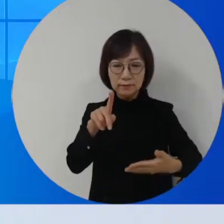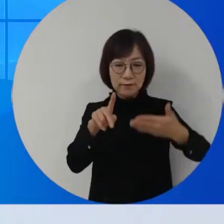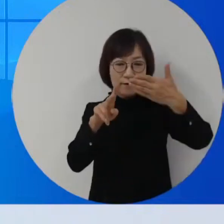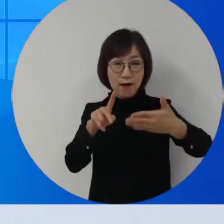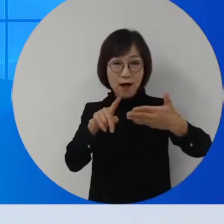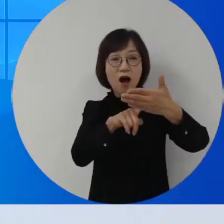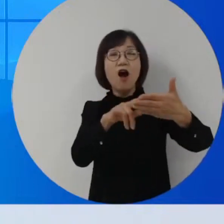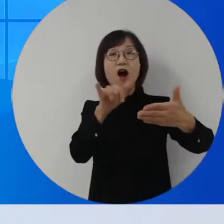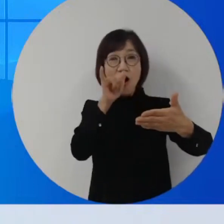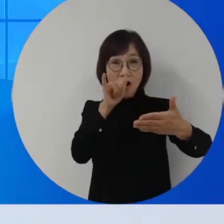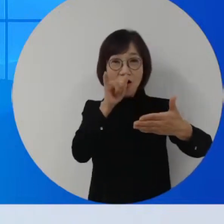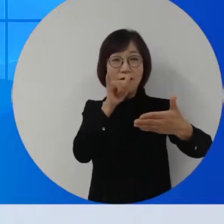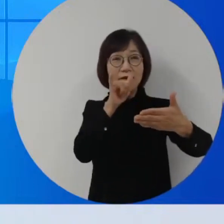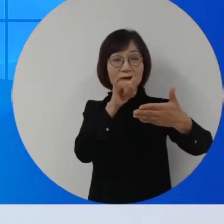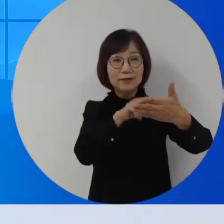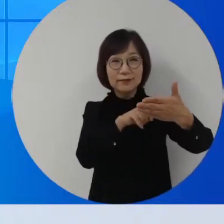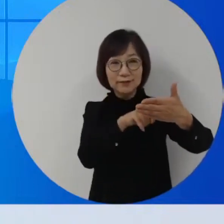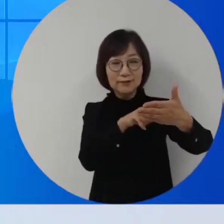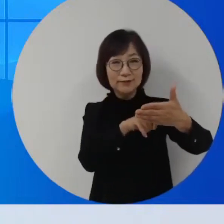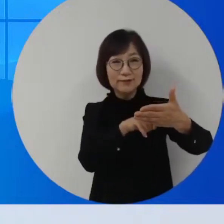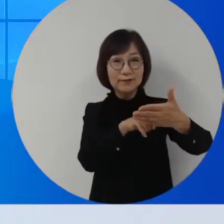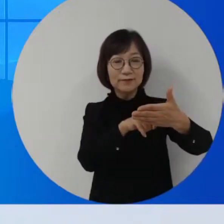여기 있네요. 저는